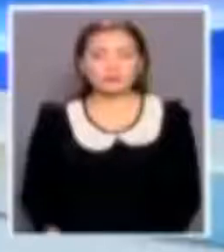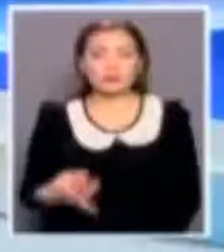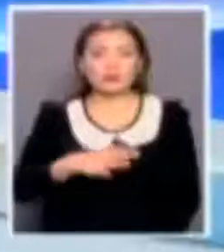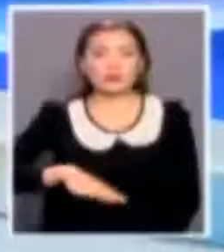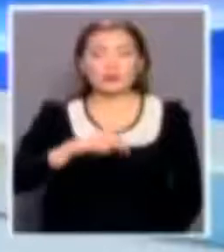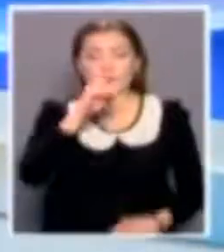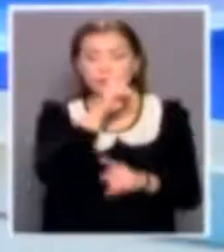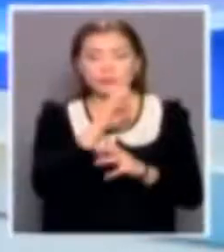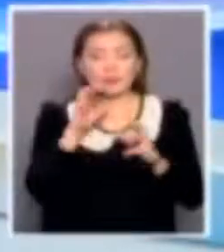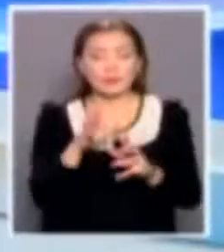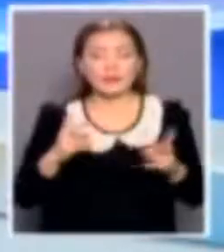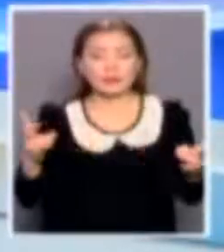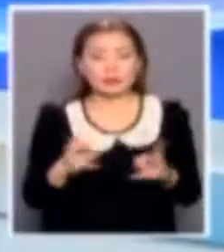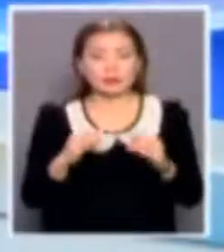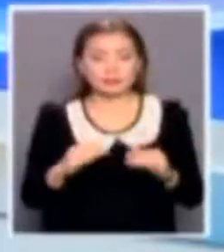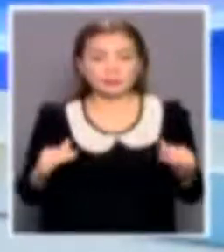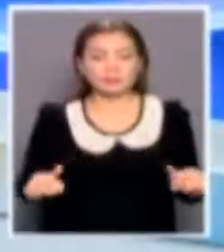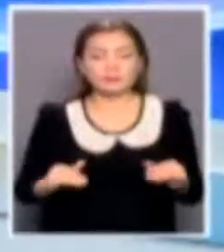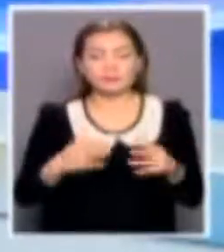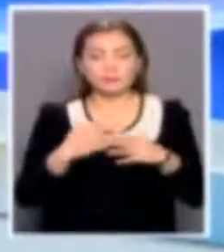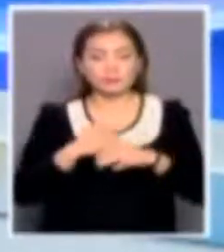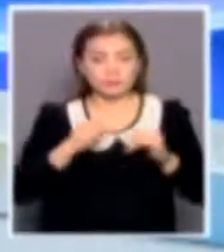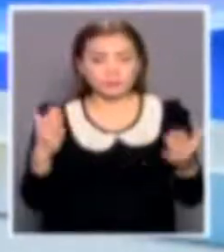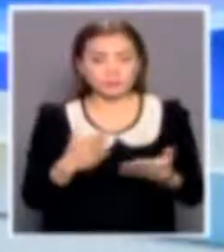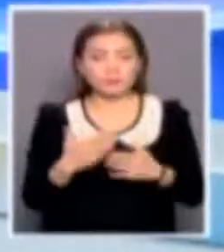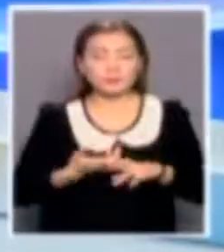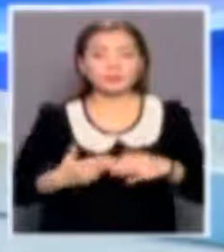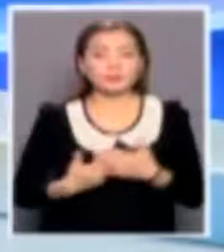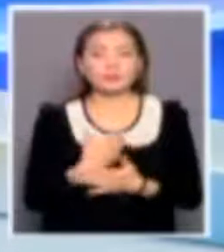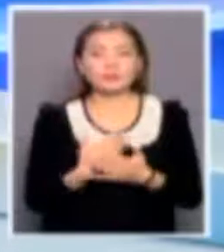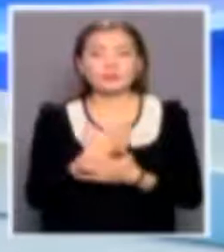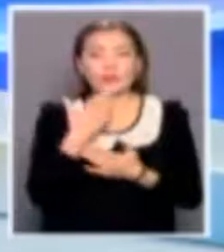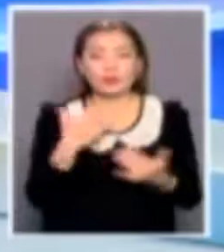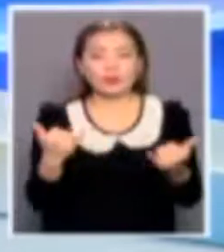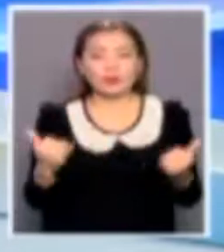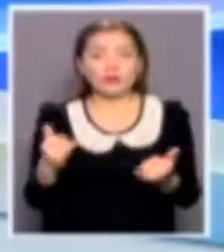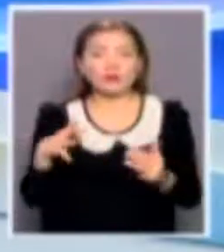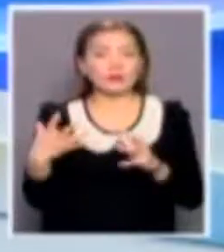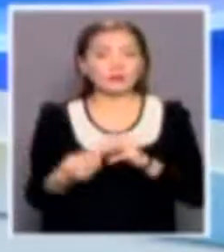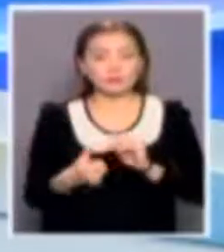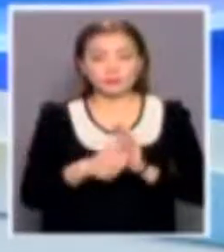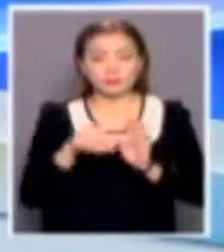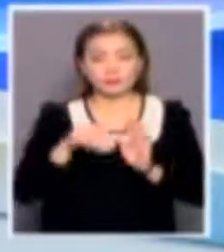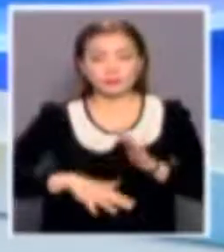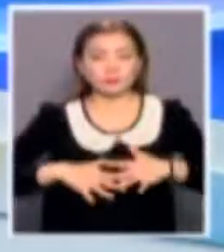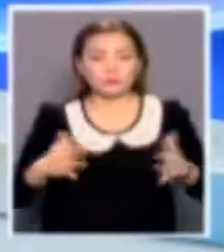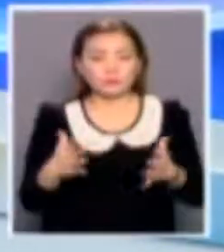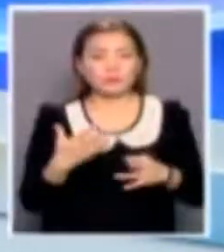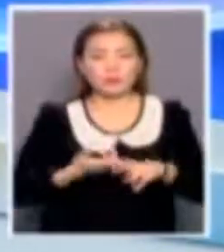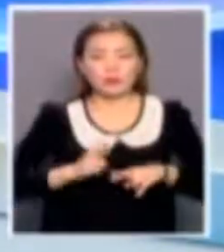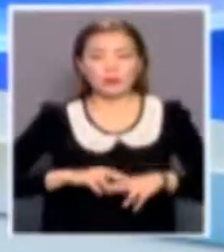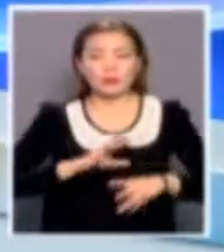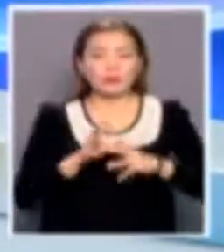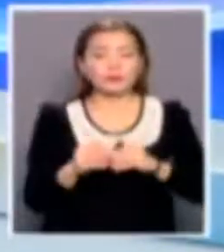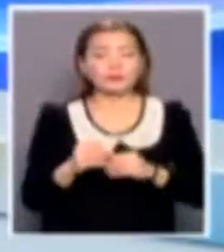Өңірде ерекше күтімді қажет ететін балалар саны артып келеді. Соңғы мәліметке сүйенсек, қазір олардың саны 6000-дан асып жығылады.